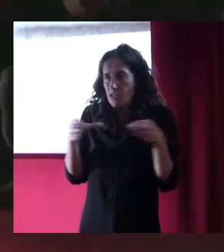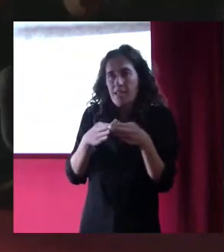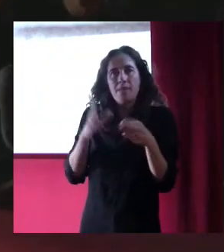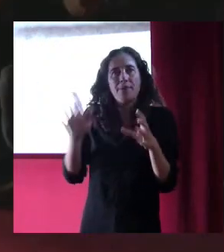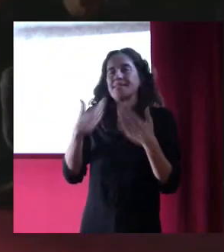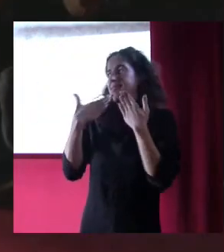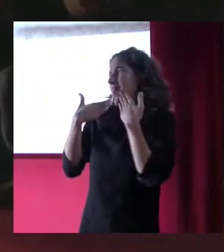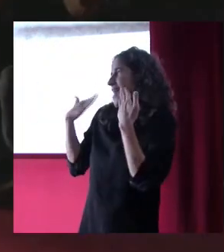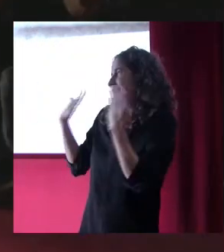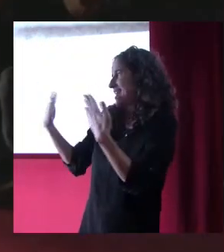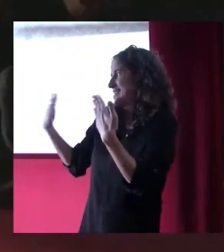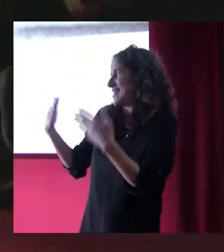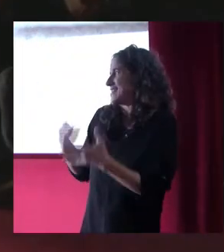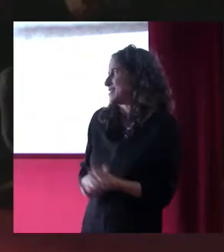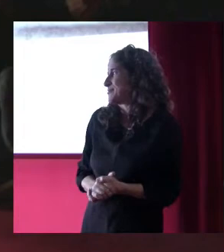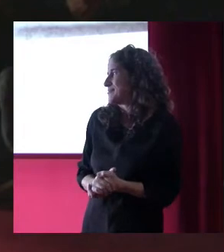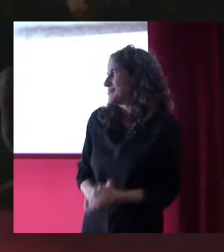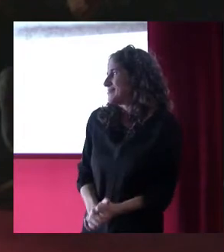Quim.